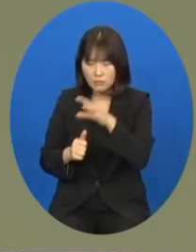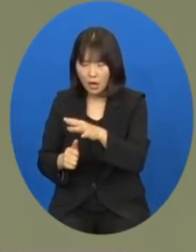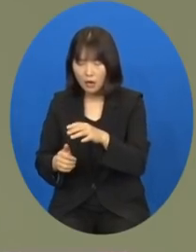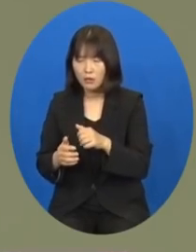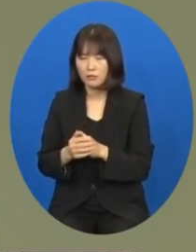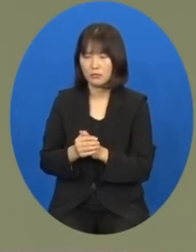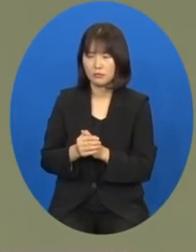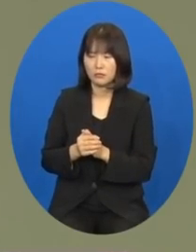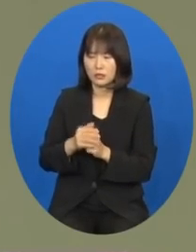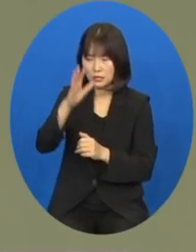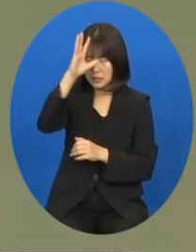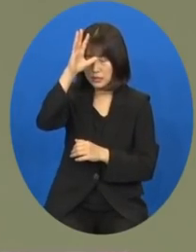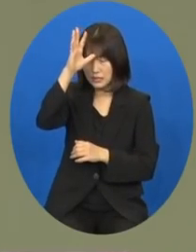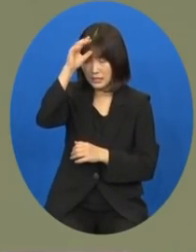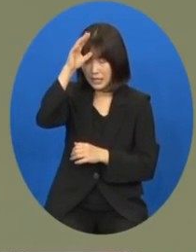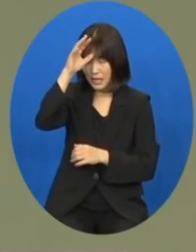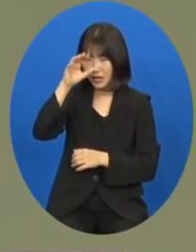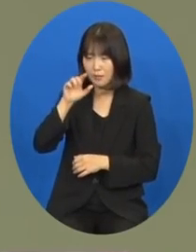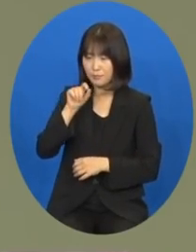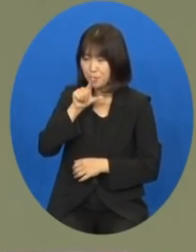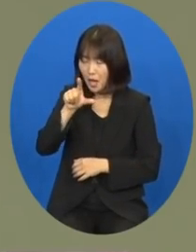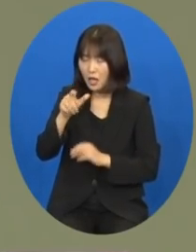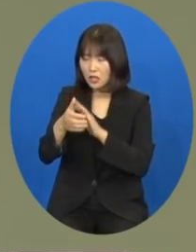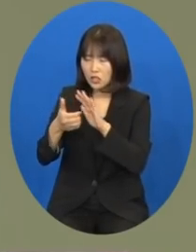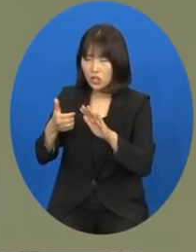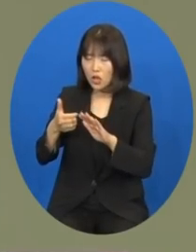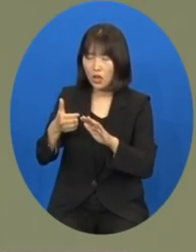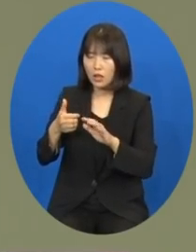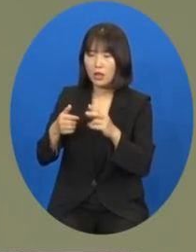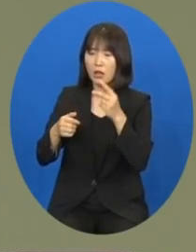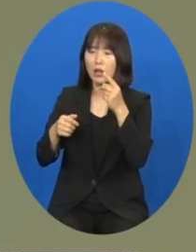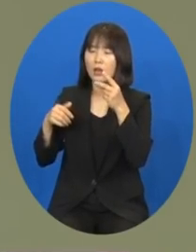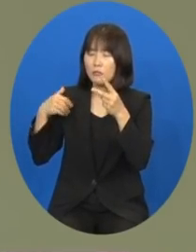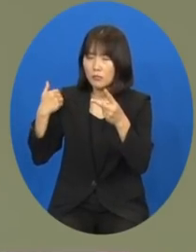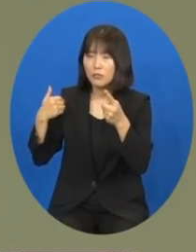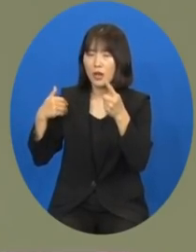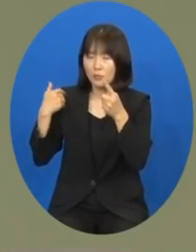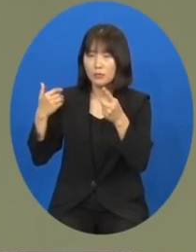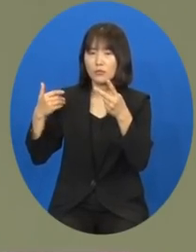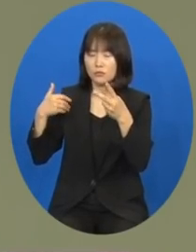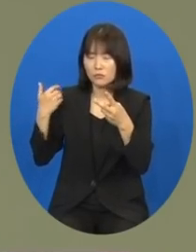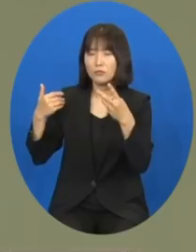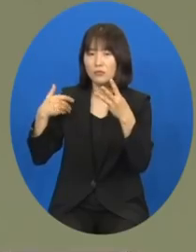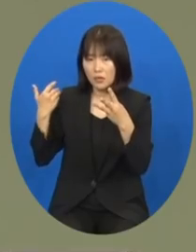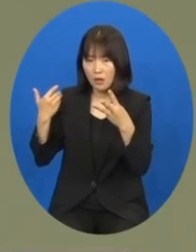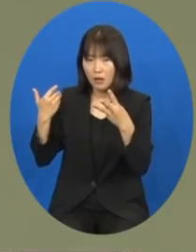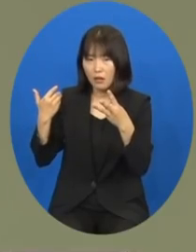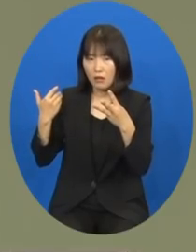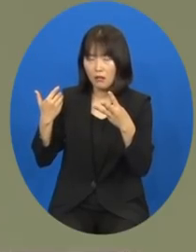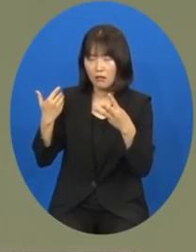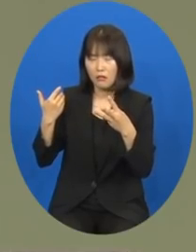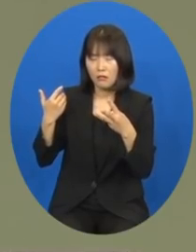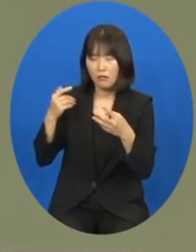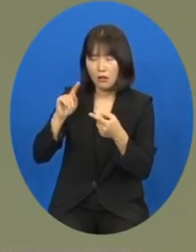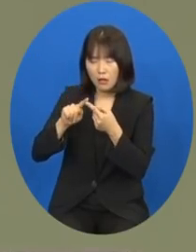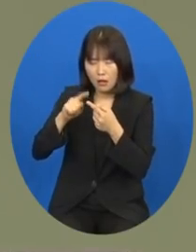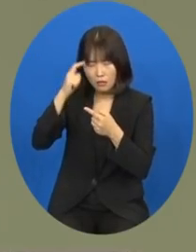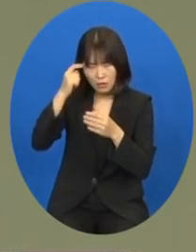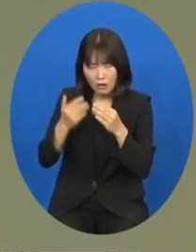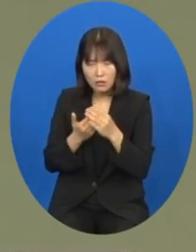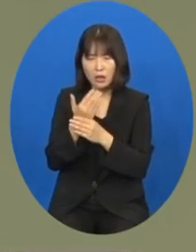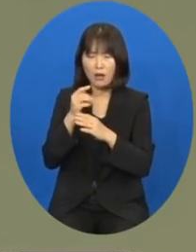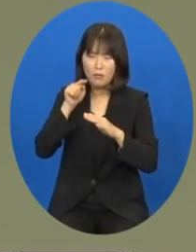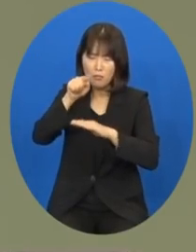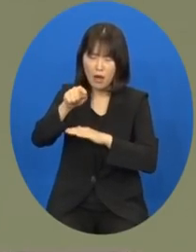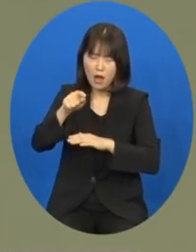답을 기존에 내가 나를 세 번 부인할 이라 생각이 나서 밖에 나가서 심히 통보 칸 이라 줄을 보인